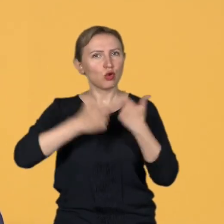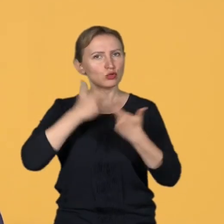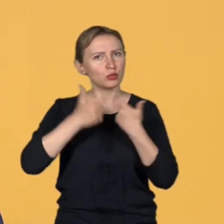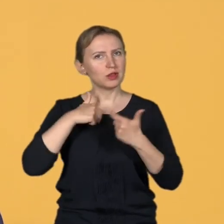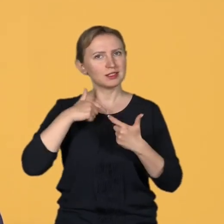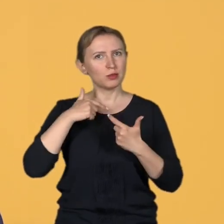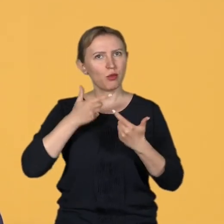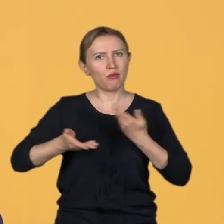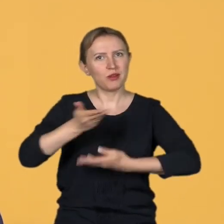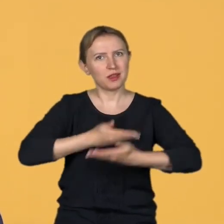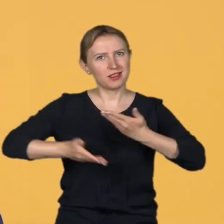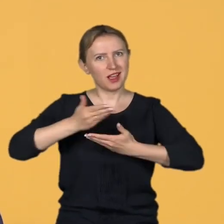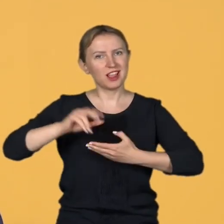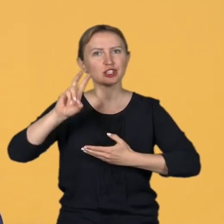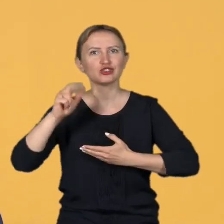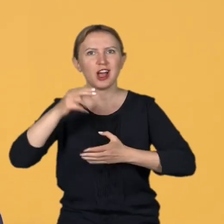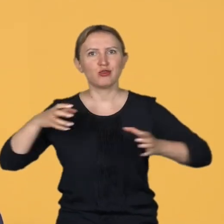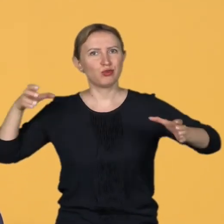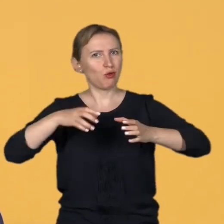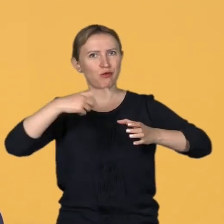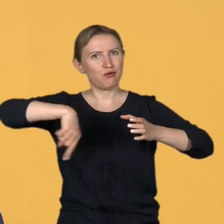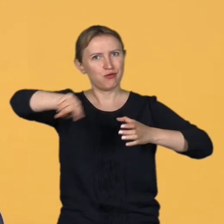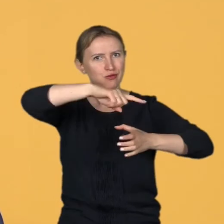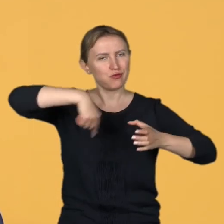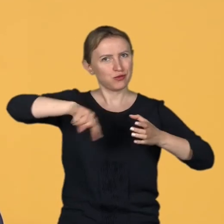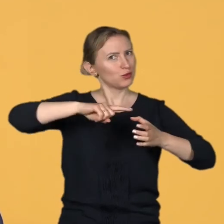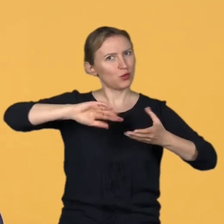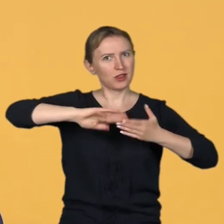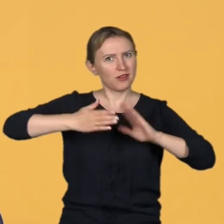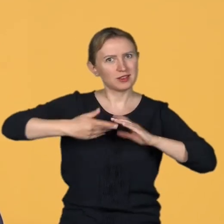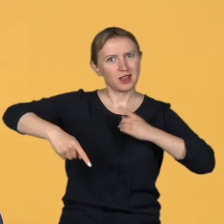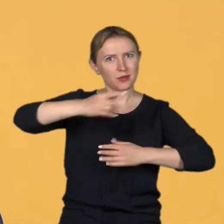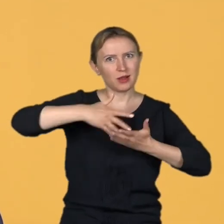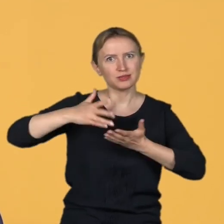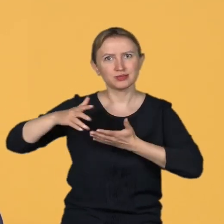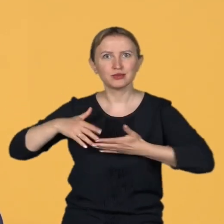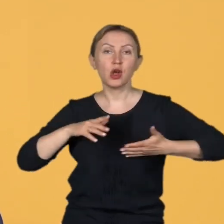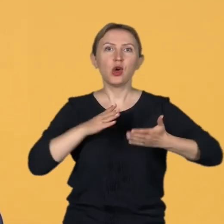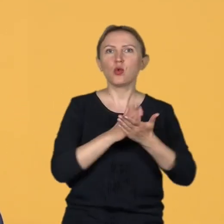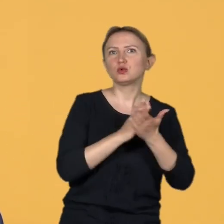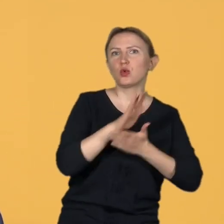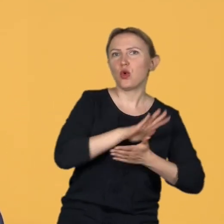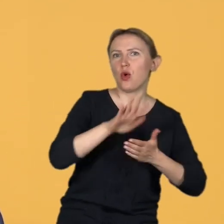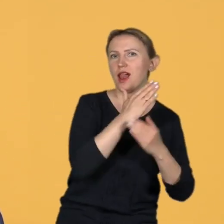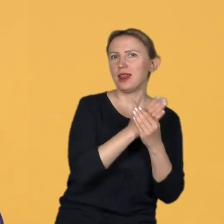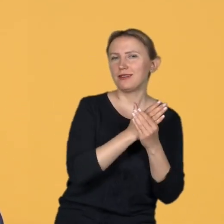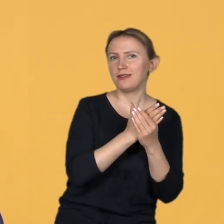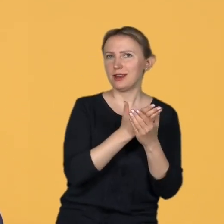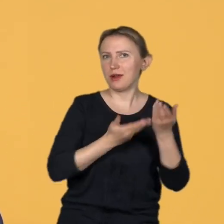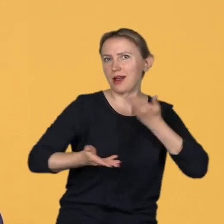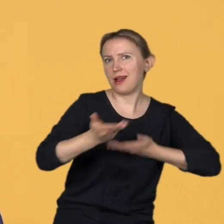był wydawany u nas w Chrzanowie, tak, żeby, nie wiem, korzystać z usług lokalnych